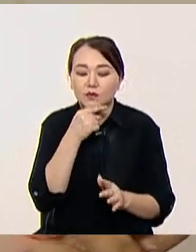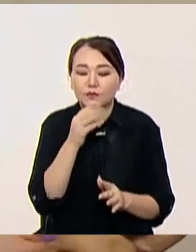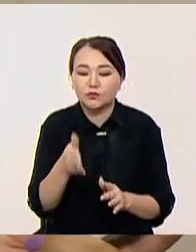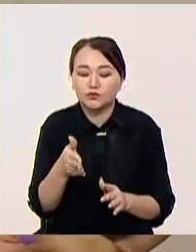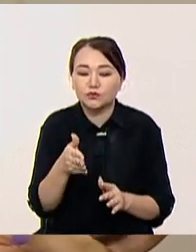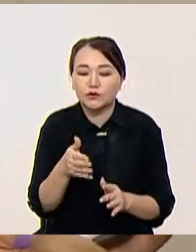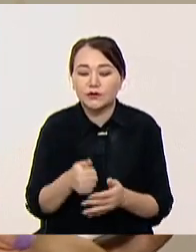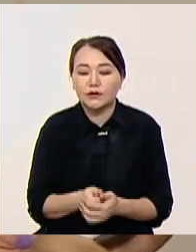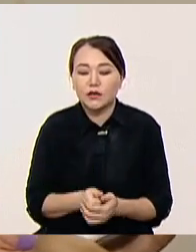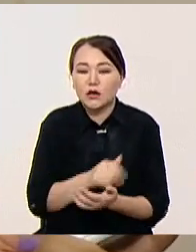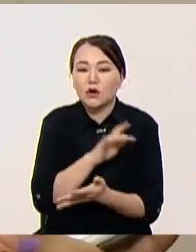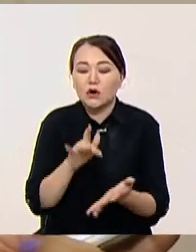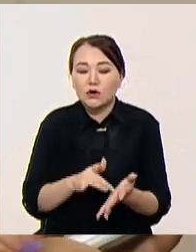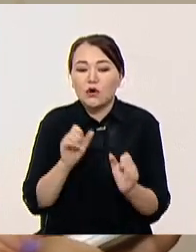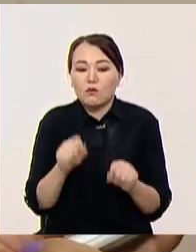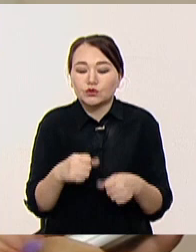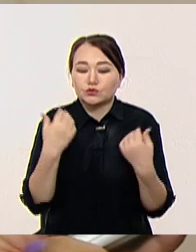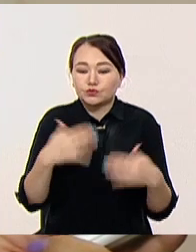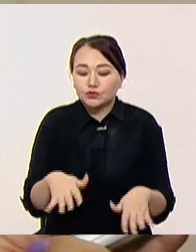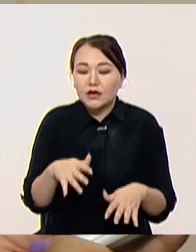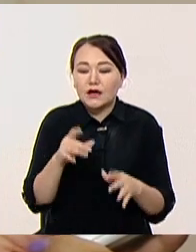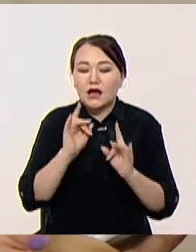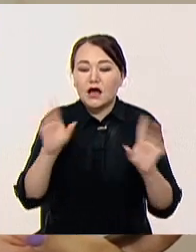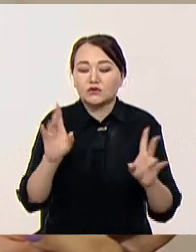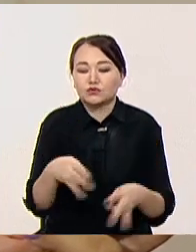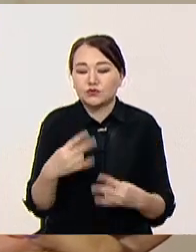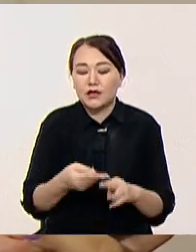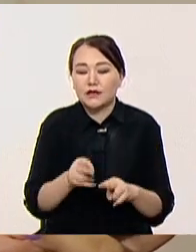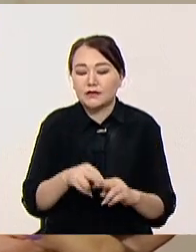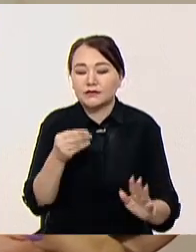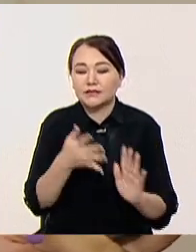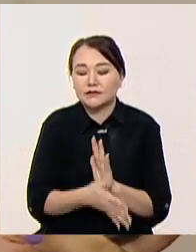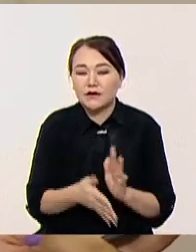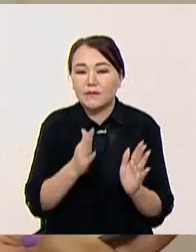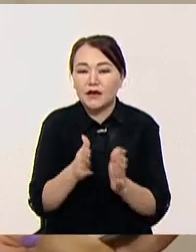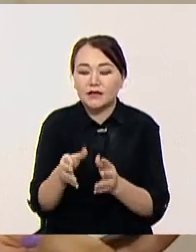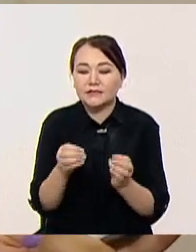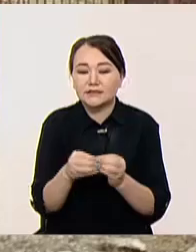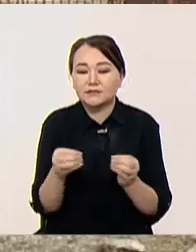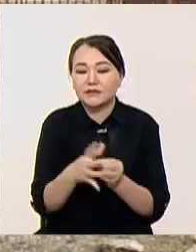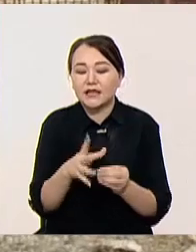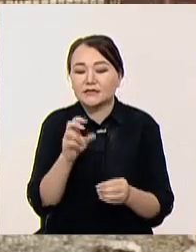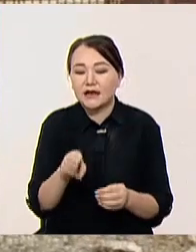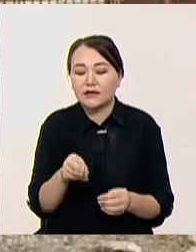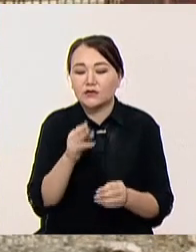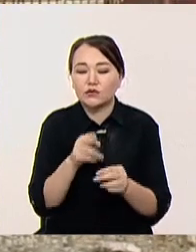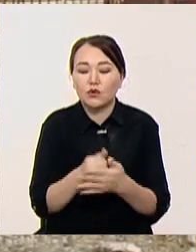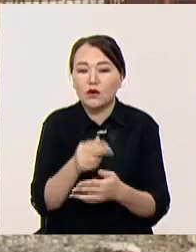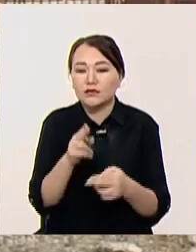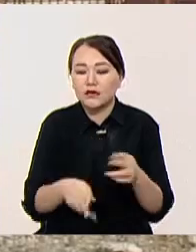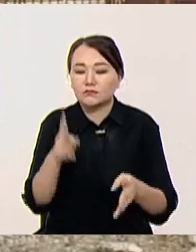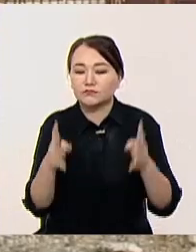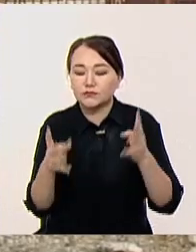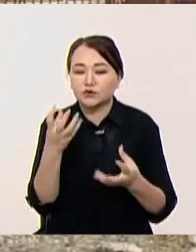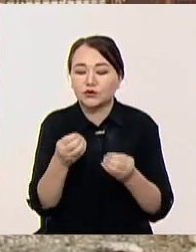То есть город может уже не расходовать на эти средства там порядка 10-15 лет. До конца года многоэтажки